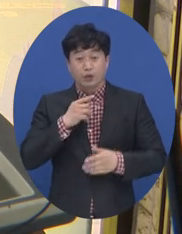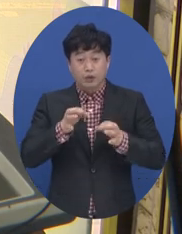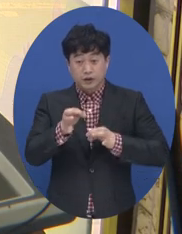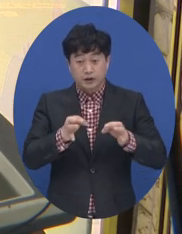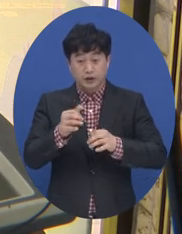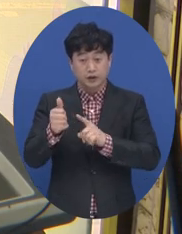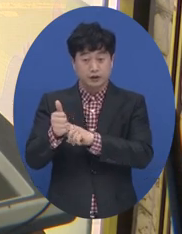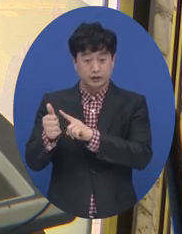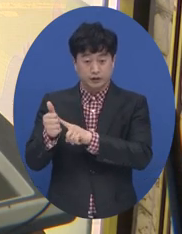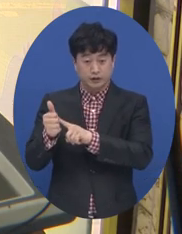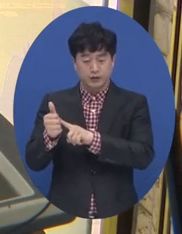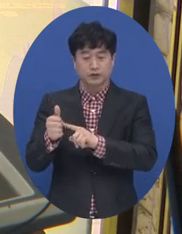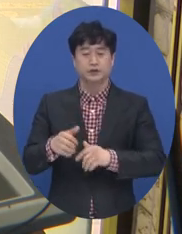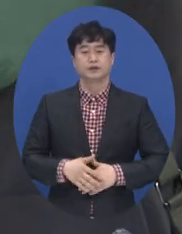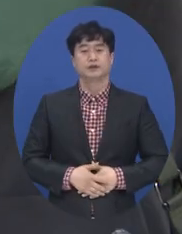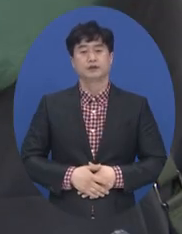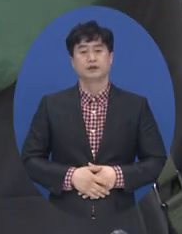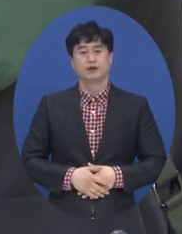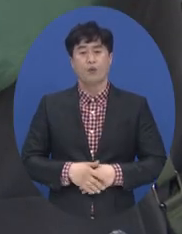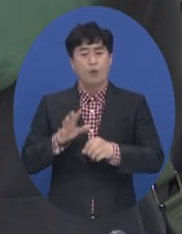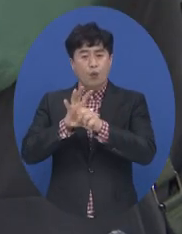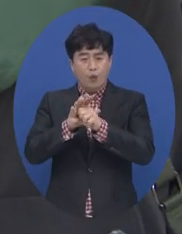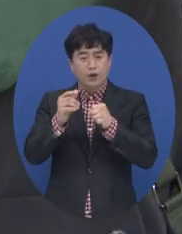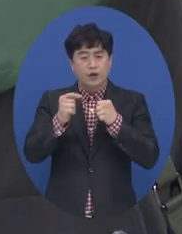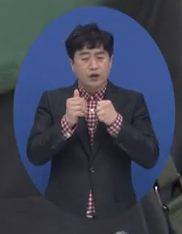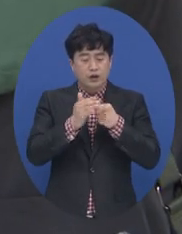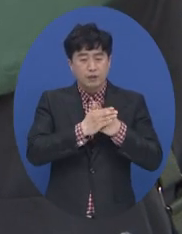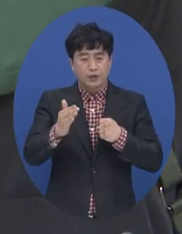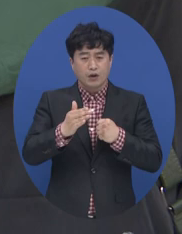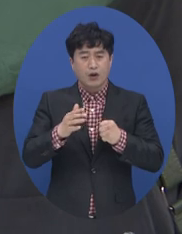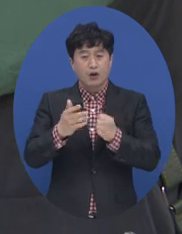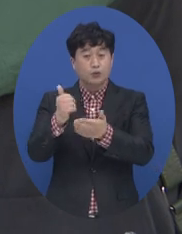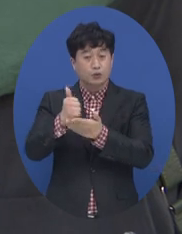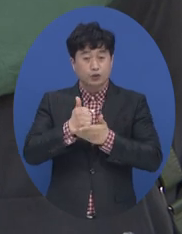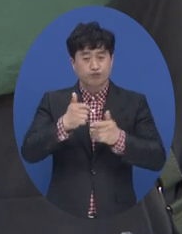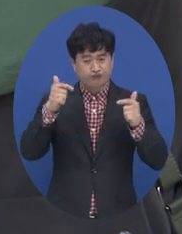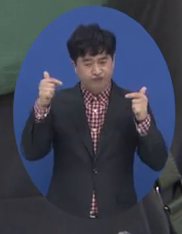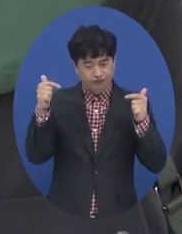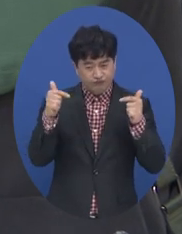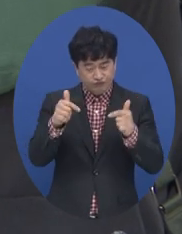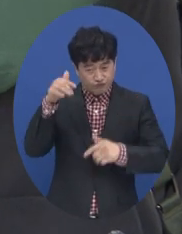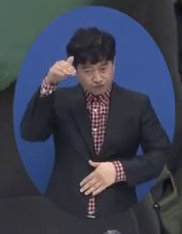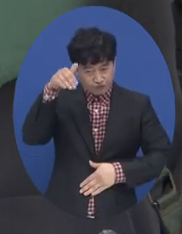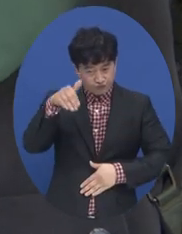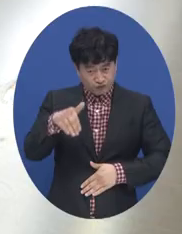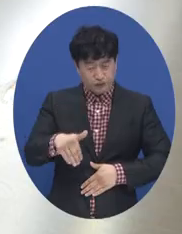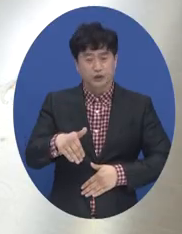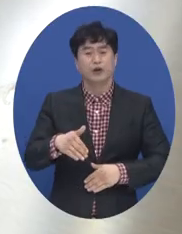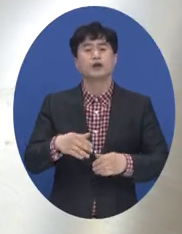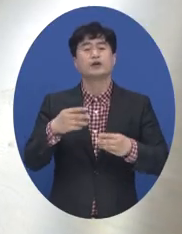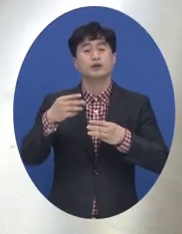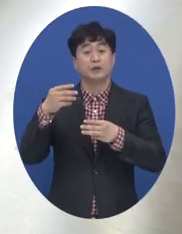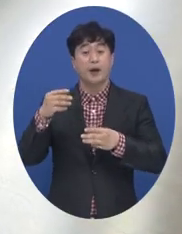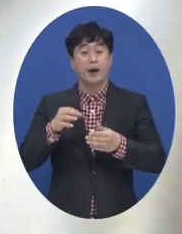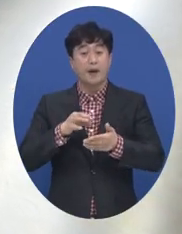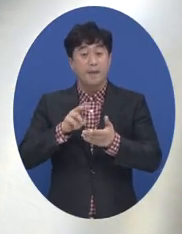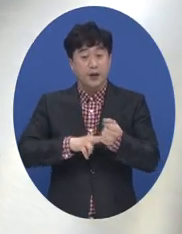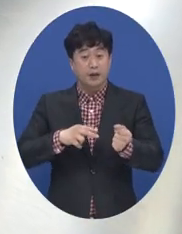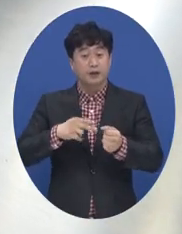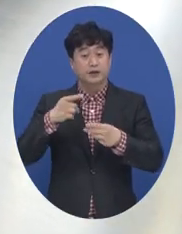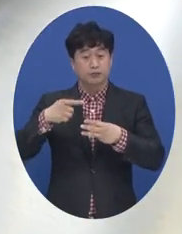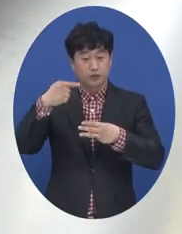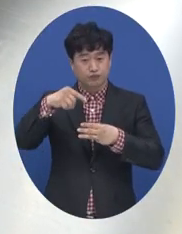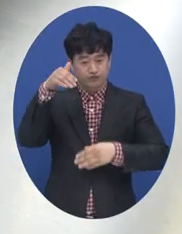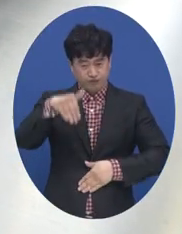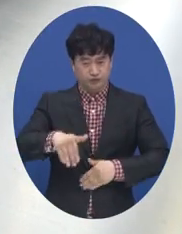핫도그 가게를 운영하는 하원준 씨. 코로나19로 손님이 줄어 매출이 3분의 1로 크게 떨어졌습니다. 가게